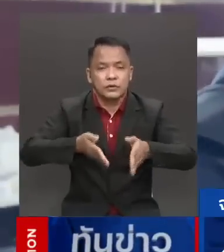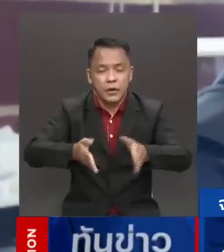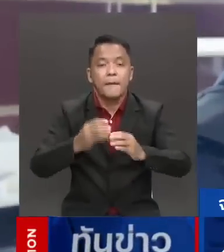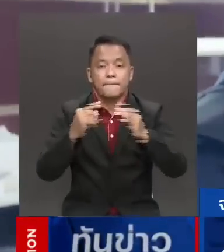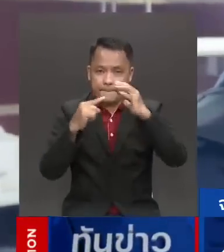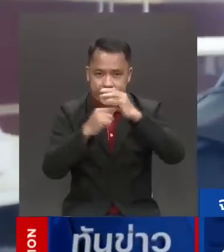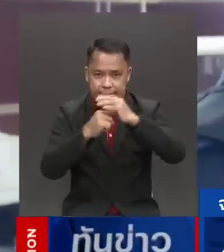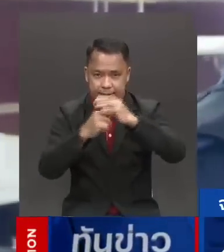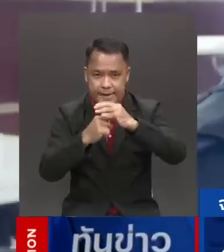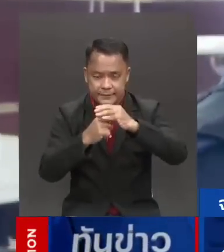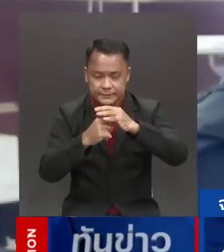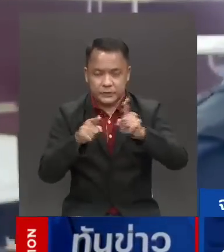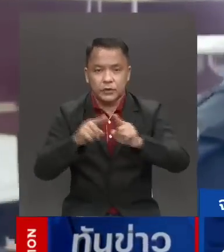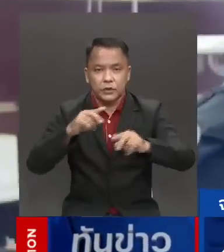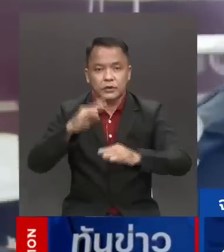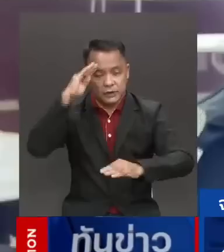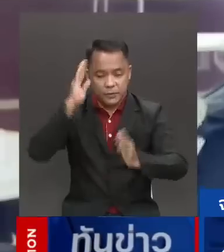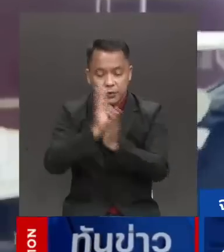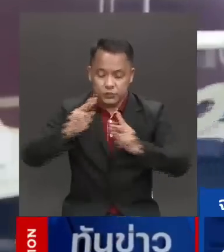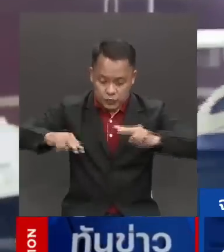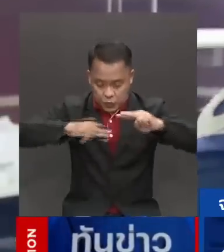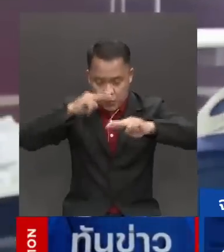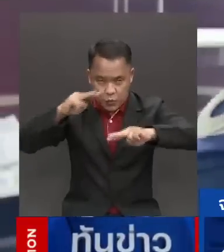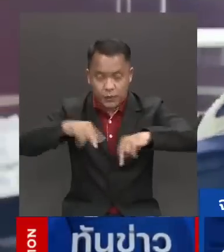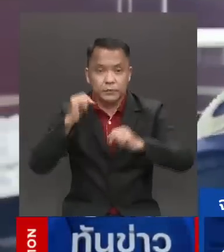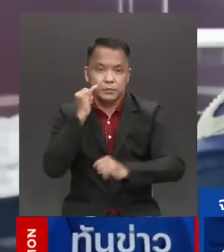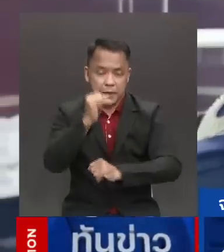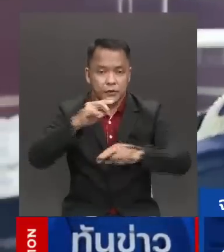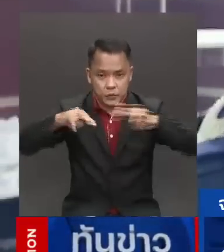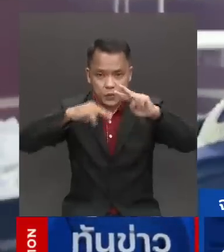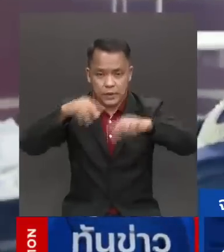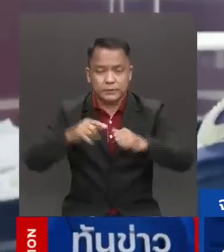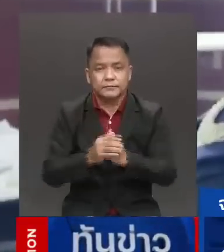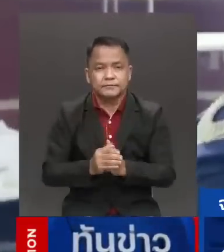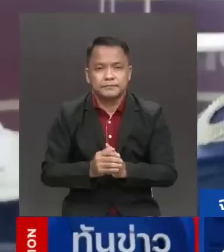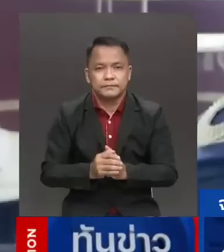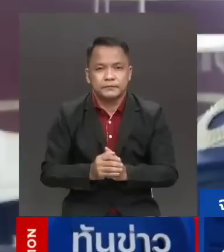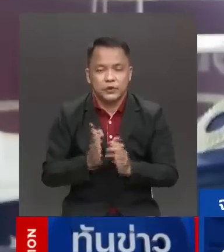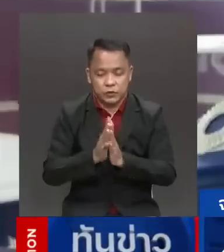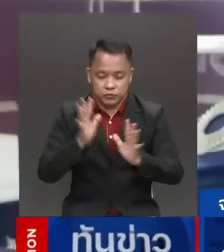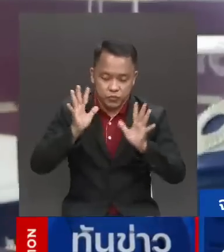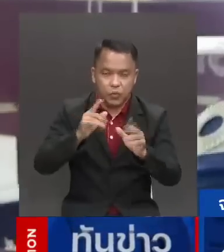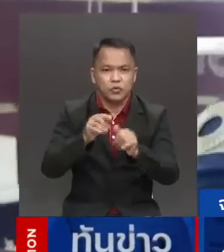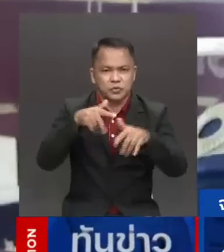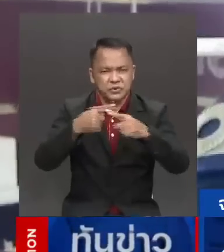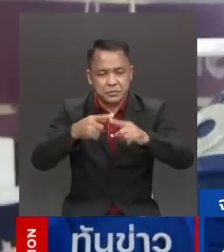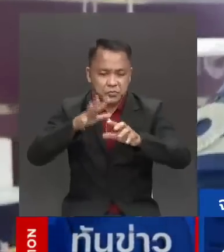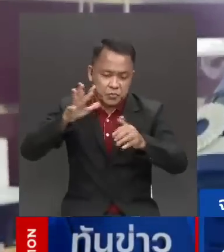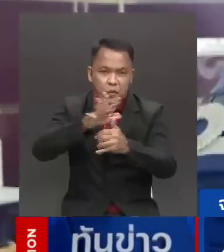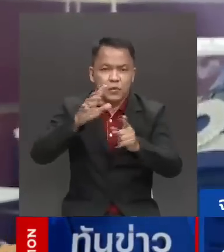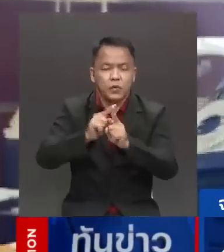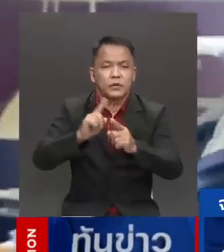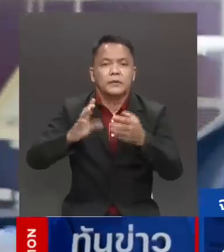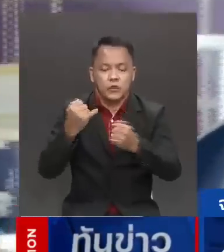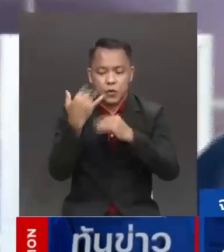พัทยาก็รีบไปตรวจสอบนะครับปรากฏว่าตอนที่ลงไปถึงเนี่ยโอ้โห มีบางเสียงนะ มีคนมุงคนเจ็บซึ่งเป็นช